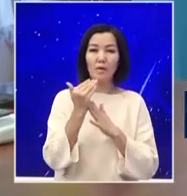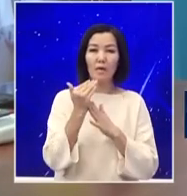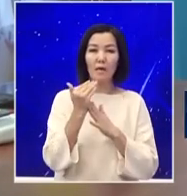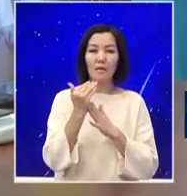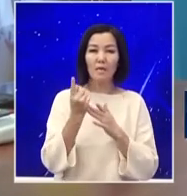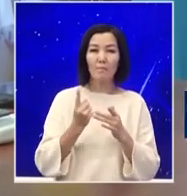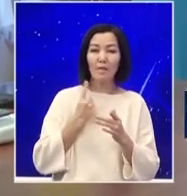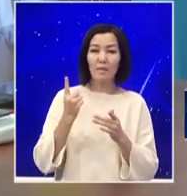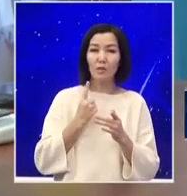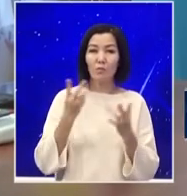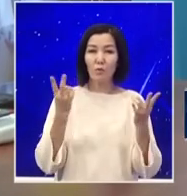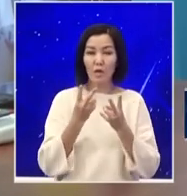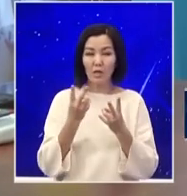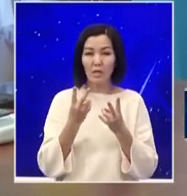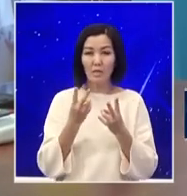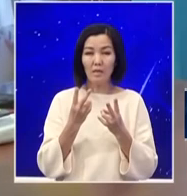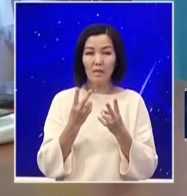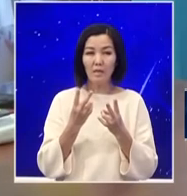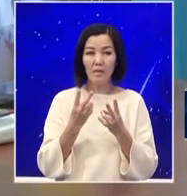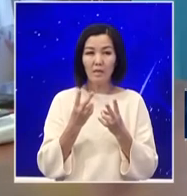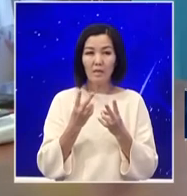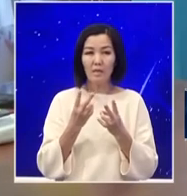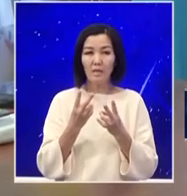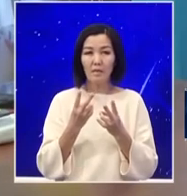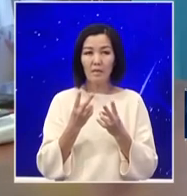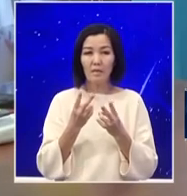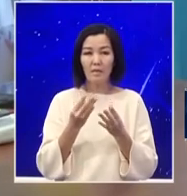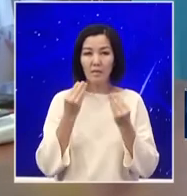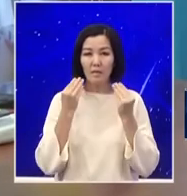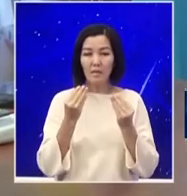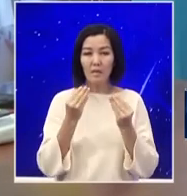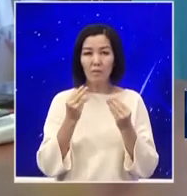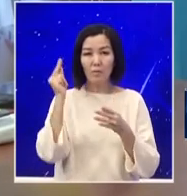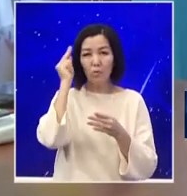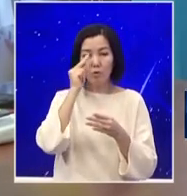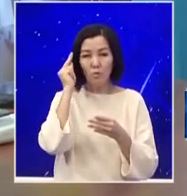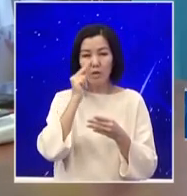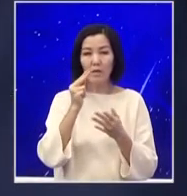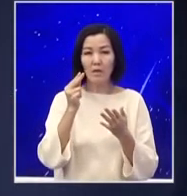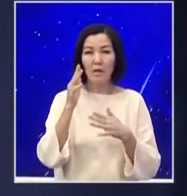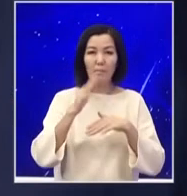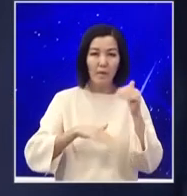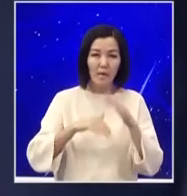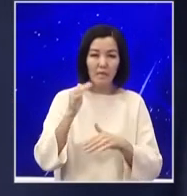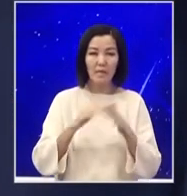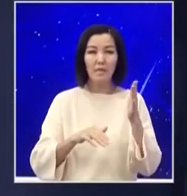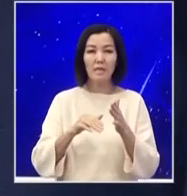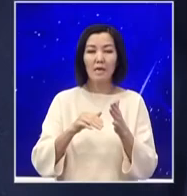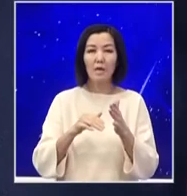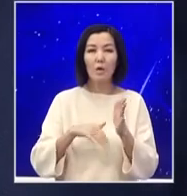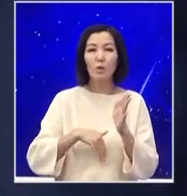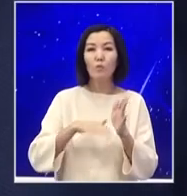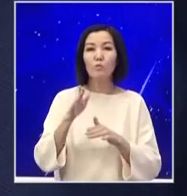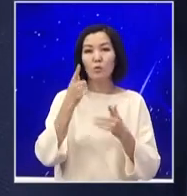етеді. Бұл екеуі де керемет теориялық білім базасын сондай-ақ практикалық жүзінде